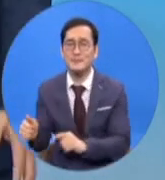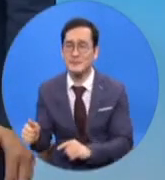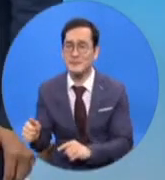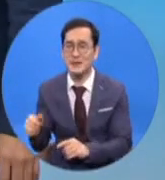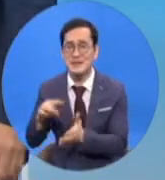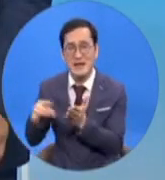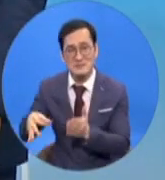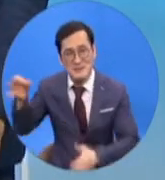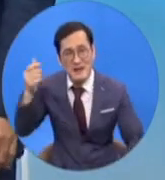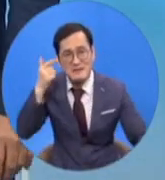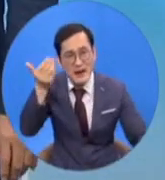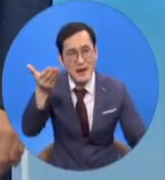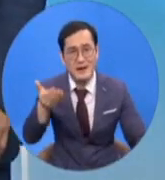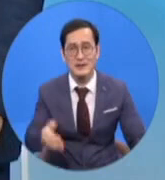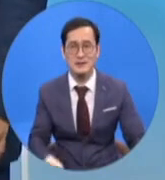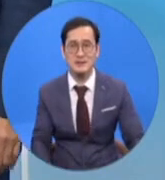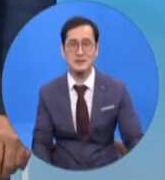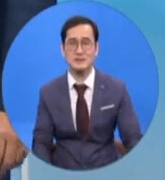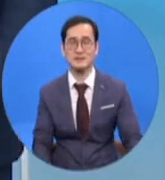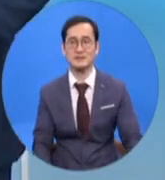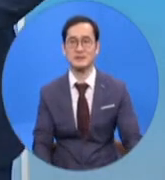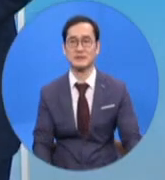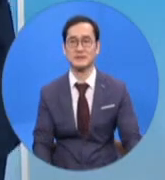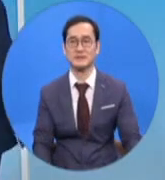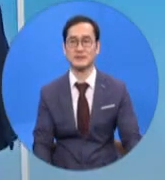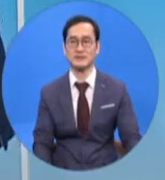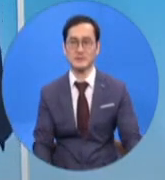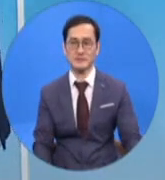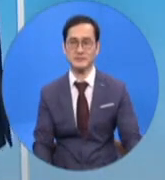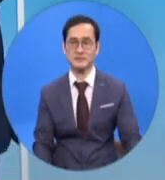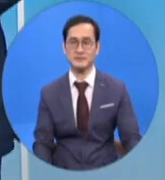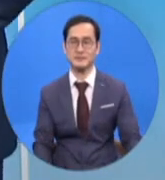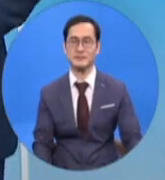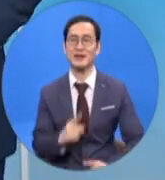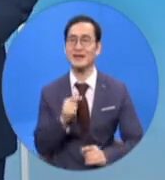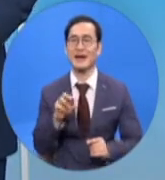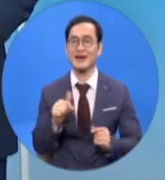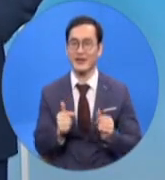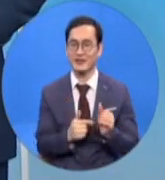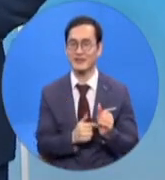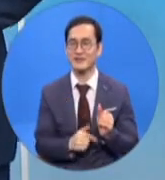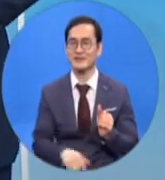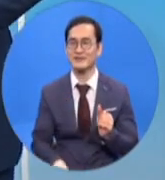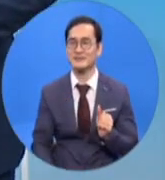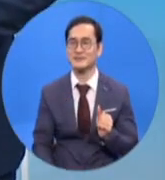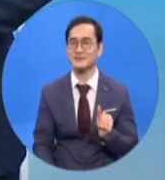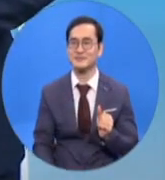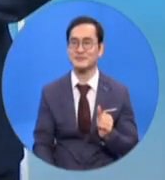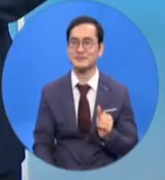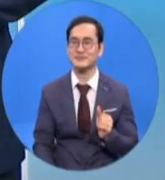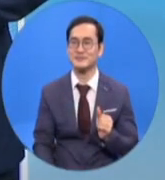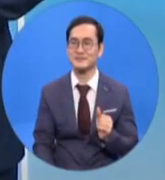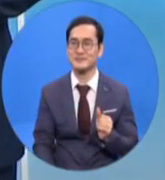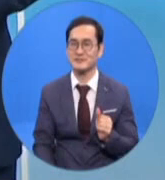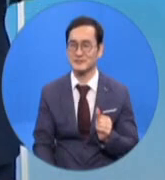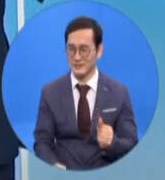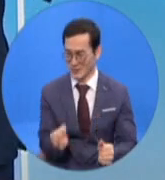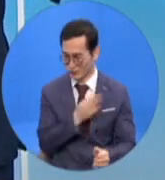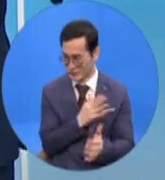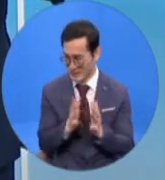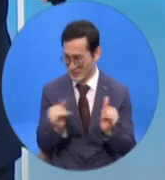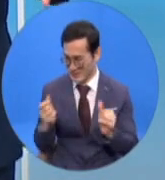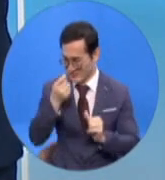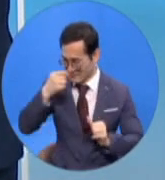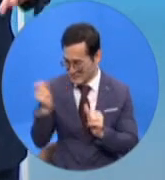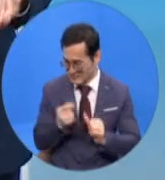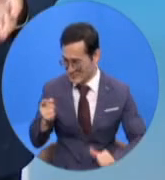라고 하겠냐 라면서 맞받아 쳤습니다 그러자 이낙연 전 대표는 요 어제 토론에서 이렇게 또 바빠 다쳤습니다 그건